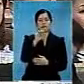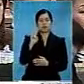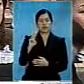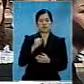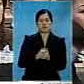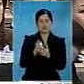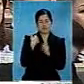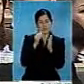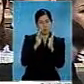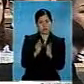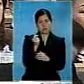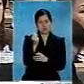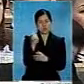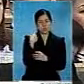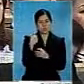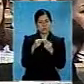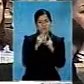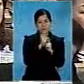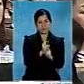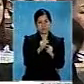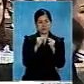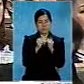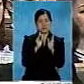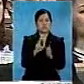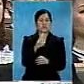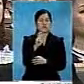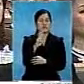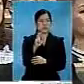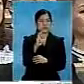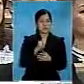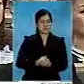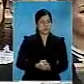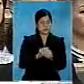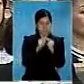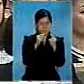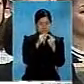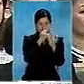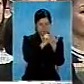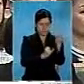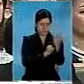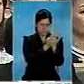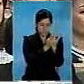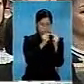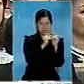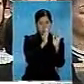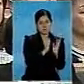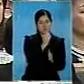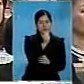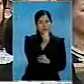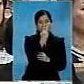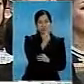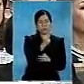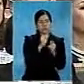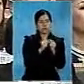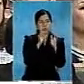ให้มีจำนวนเท่าไหร่ก็บัญญัติไว้ว่าให้มี200คนแต่ละจังหวัดจะมีได้กี่คนก็เอาจำนวนประชากร60ก